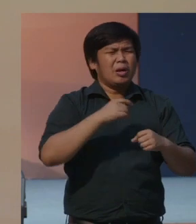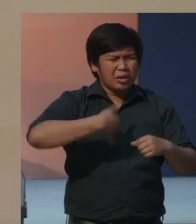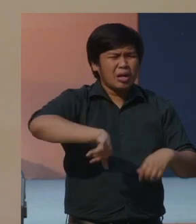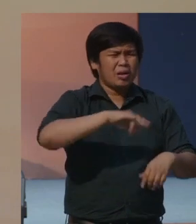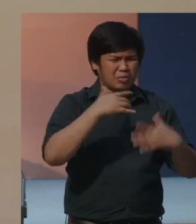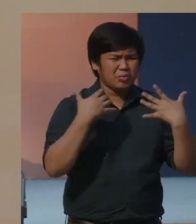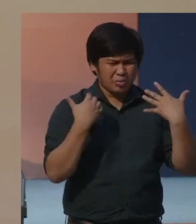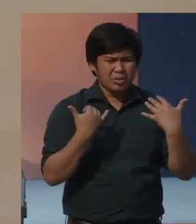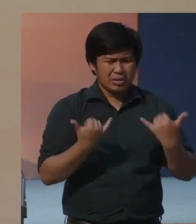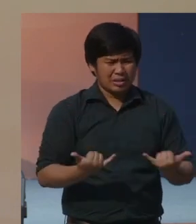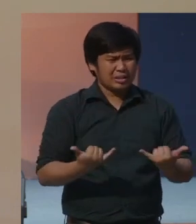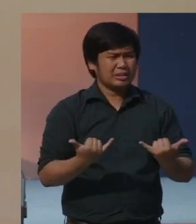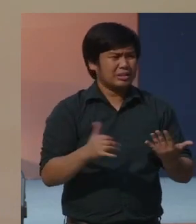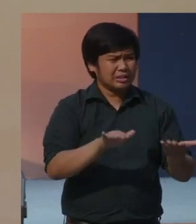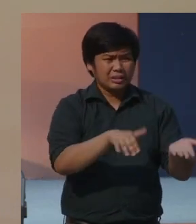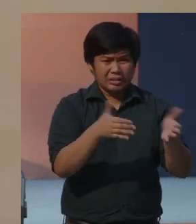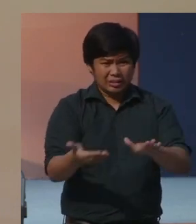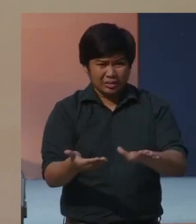at tayo'y mamatay,